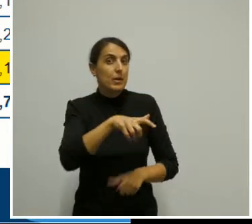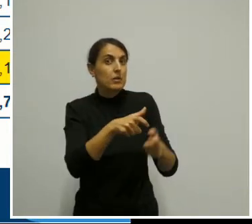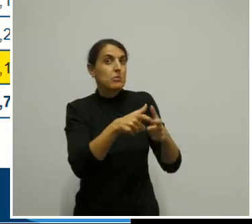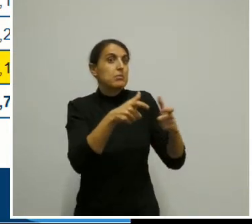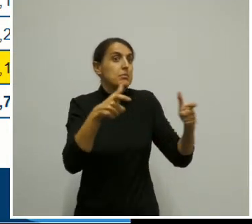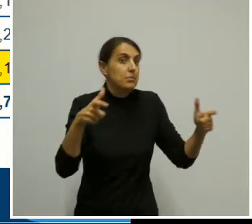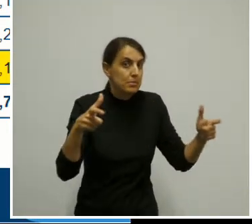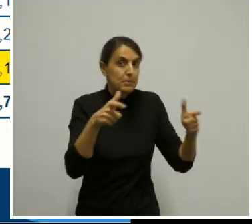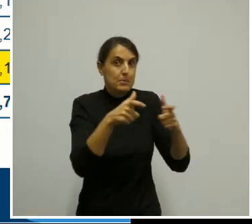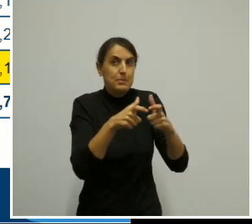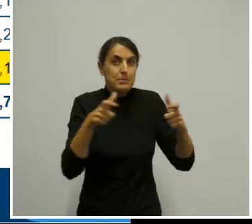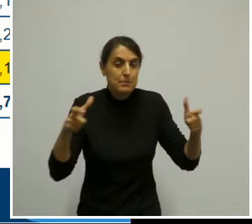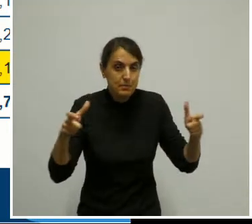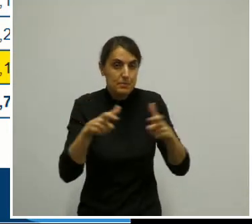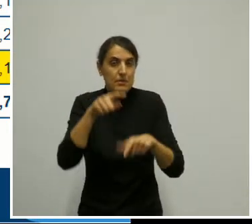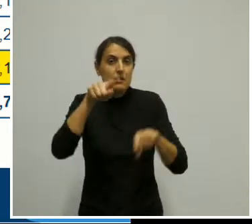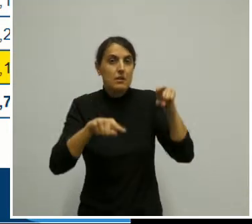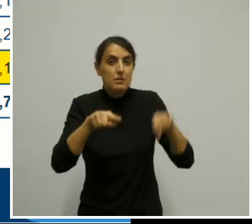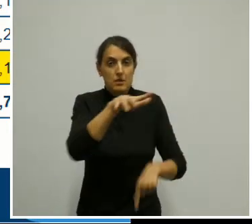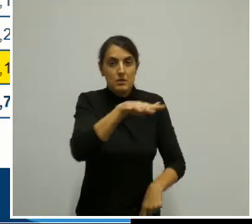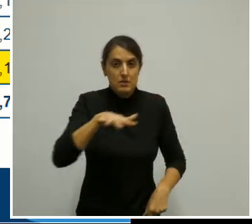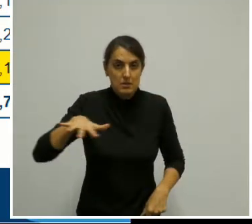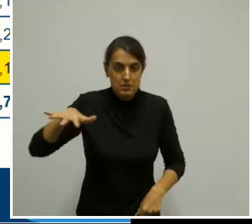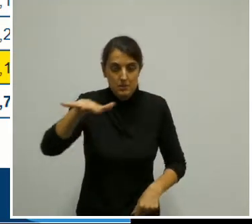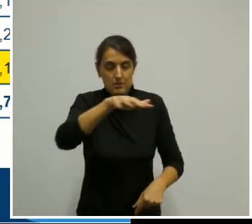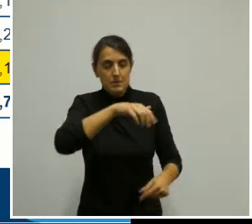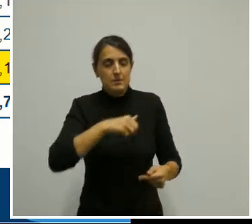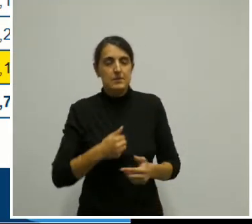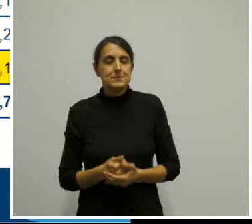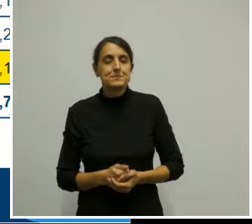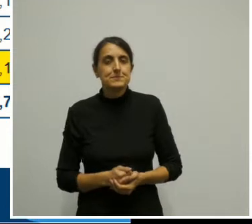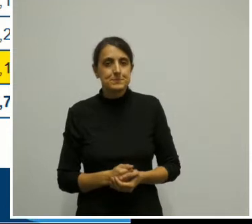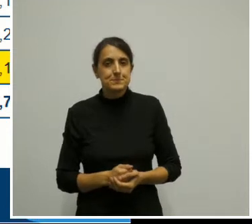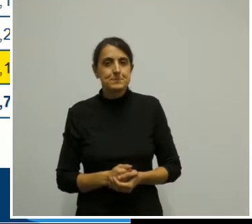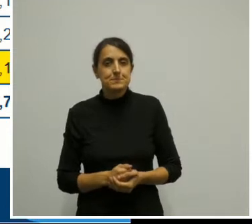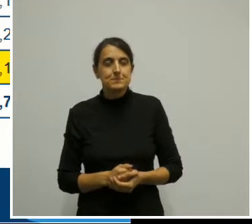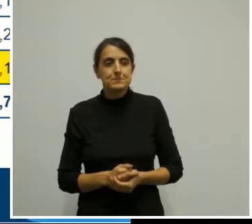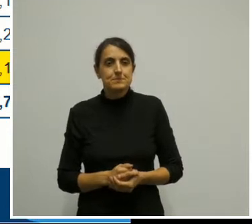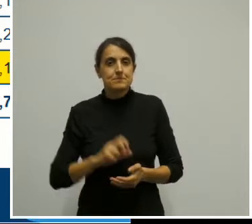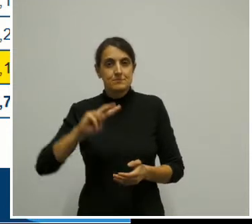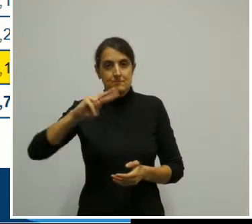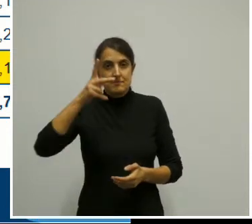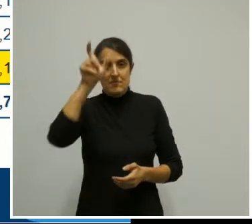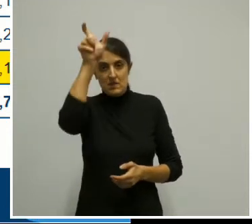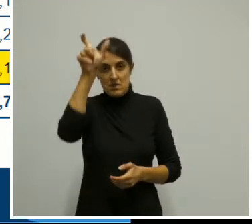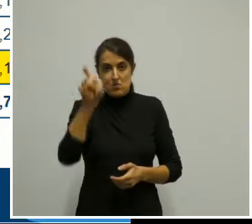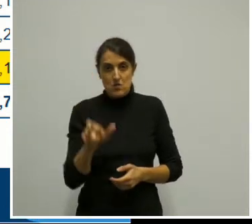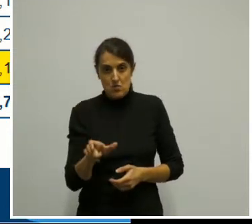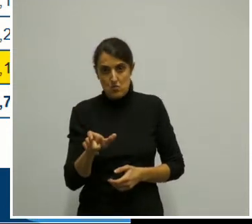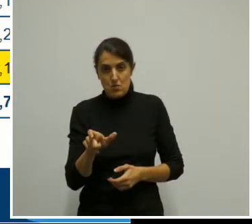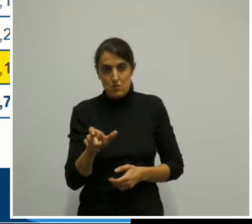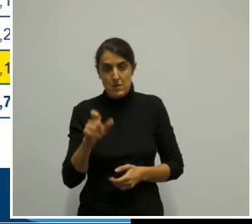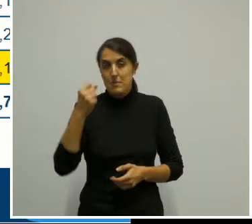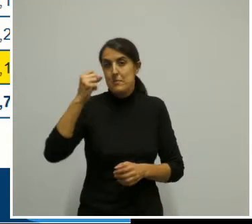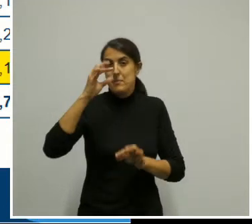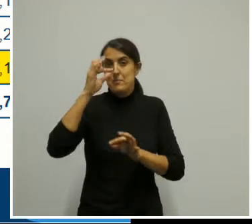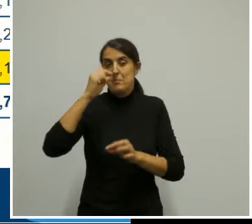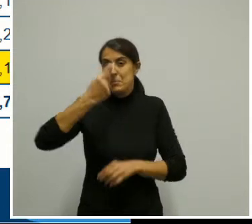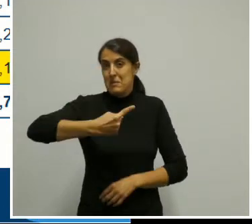no baixa tant la població, d'altres que baixa més. La segona columna és primària,